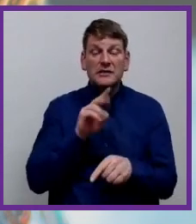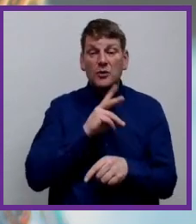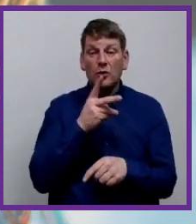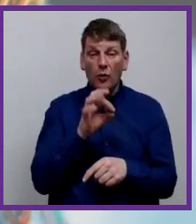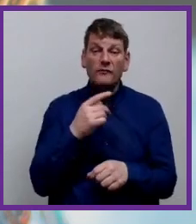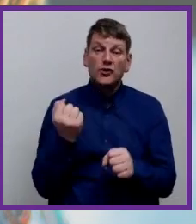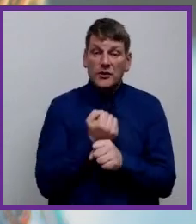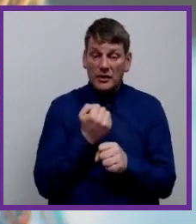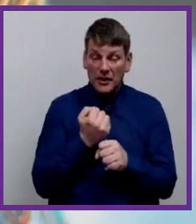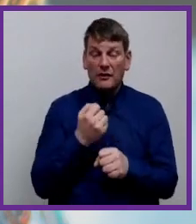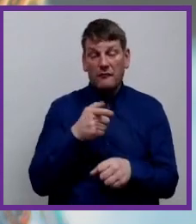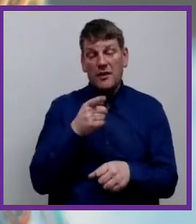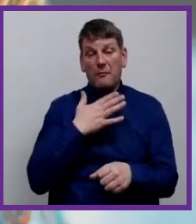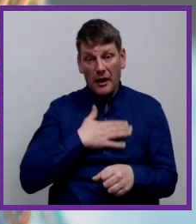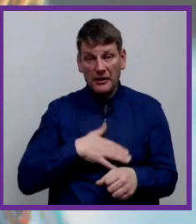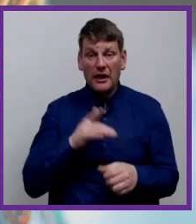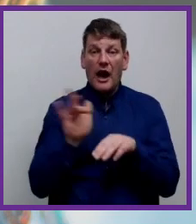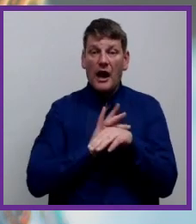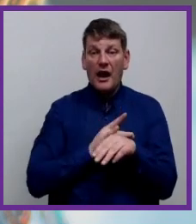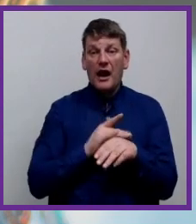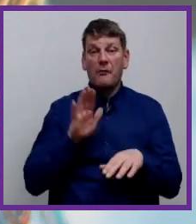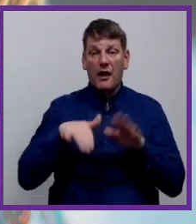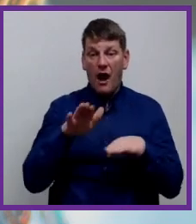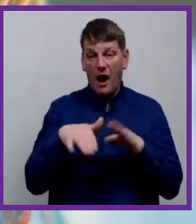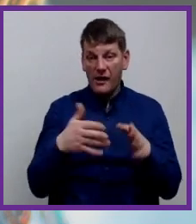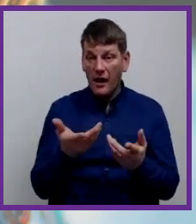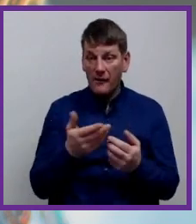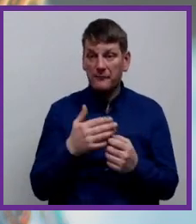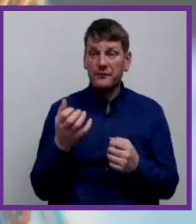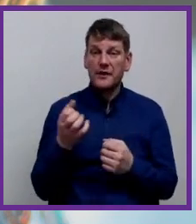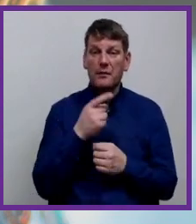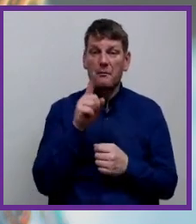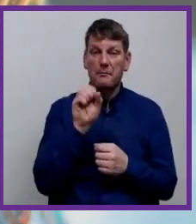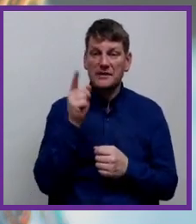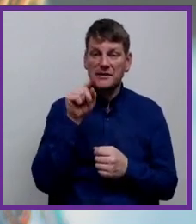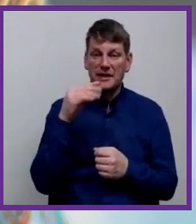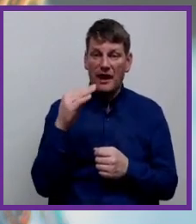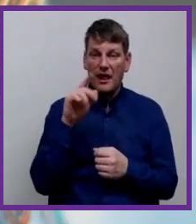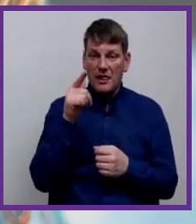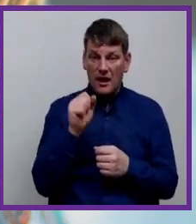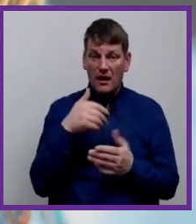kailām kājām, uz kā pagadījās ar pasteļu krāsām.